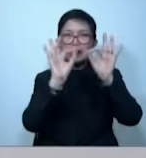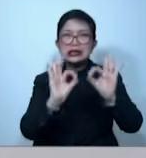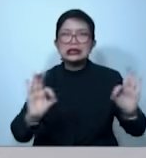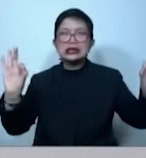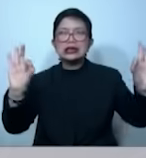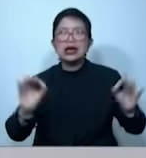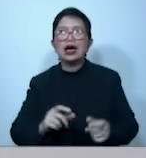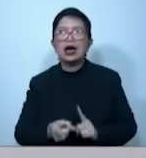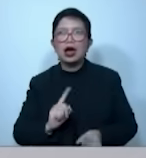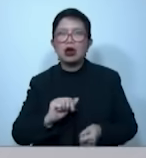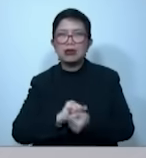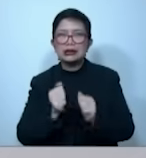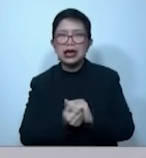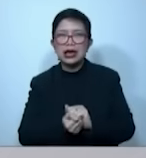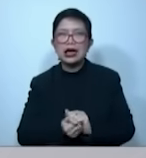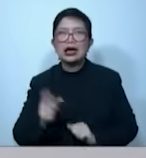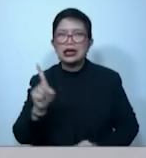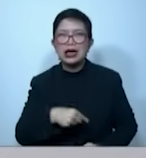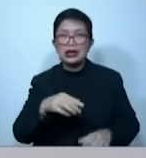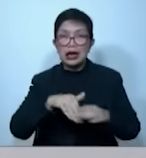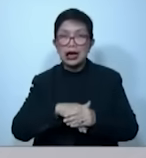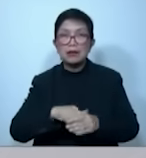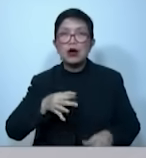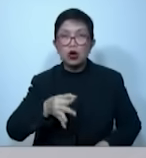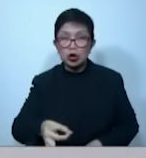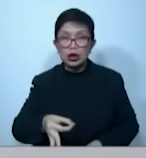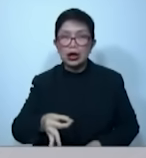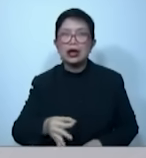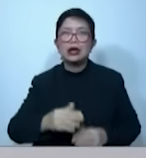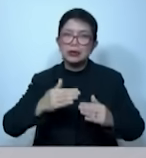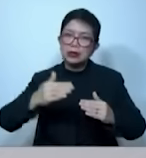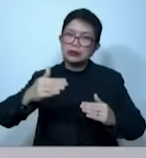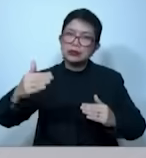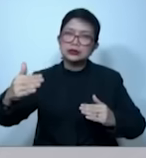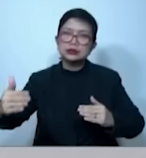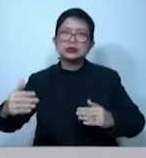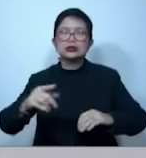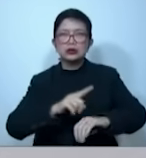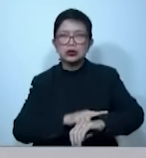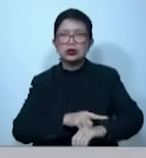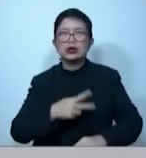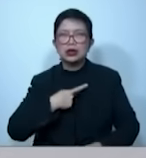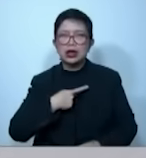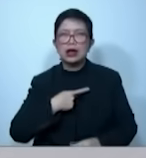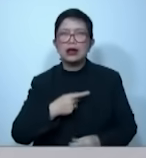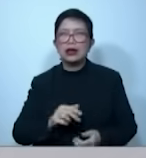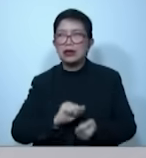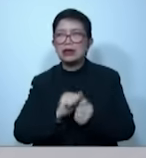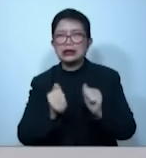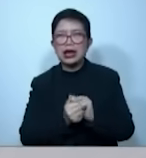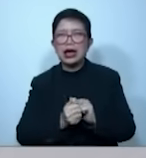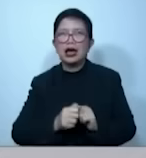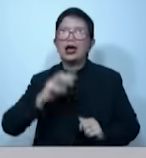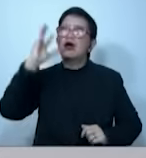kalau problemnya dari dalam kota saja maka konsisten tiap waktu ya kita punya masalah polusi karena itu kita